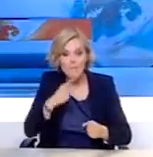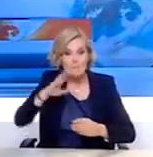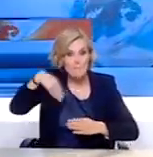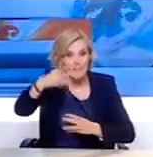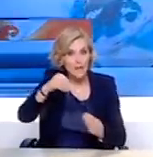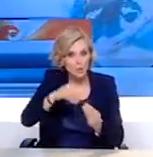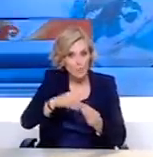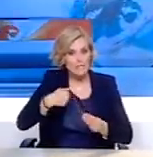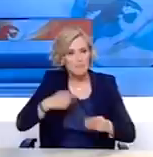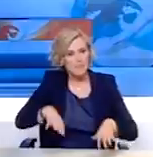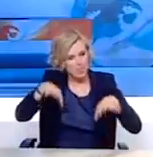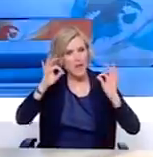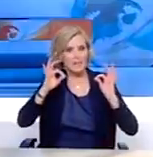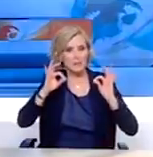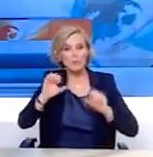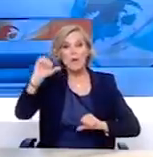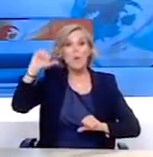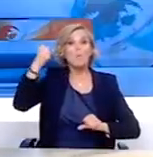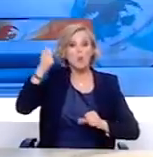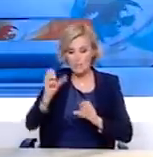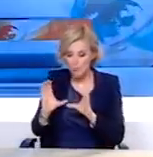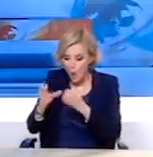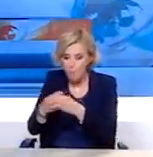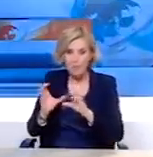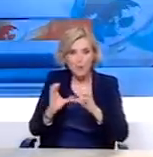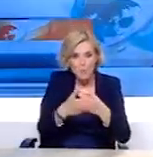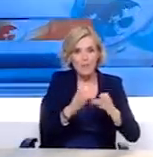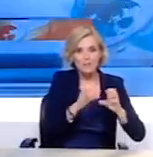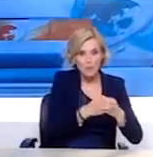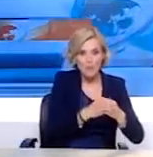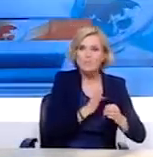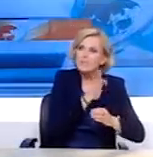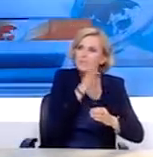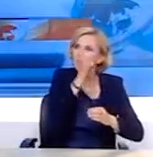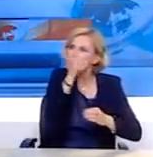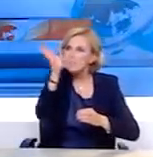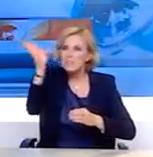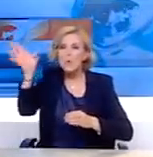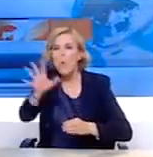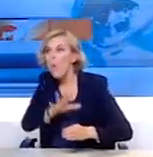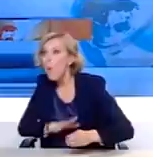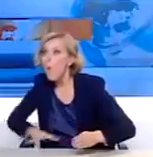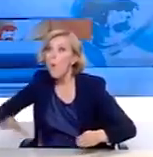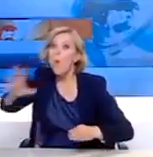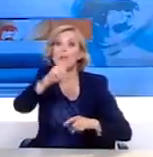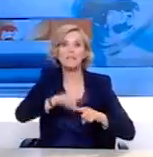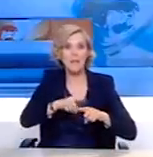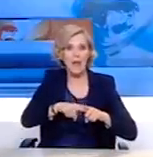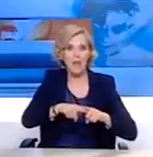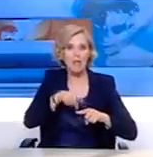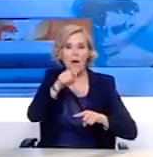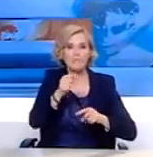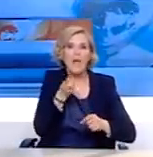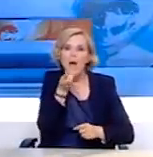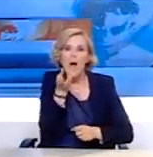αμέσως θα ξεκινήσουν οι πρώτες μονάδες να βρίσκονται στην επικράτεια Και ενώ είναι χρηματοδοτούμενο από ευρωπαϊκά